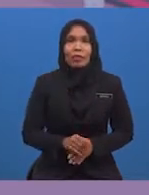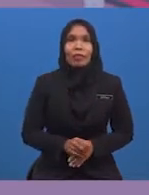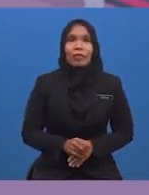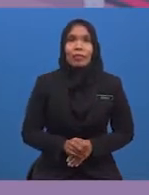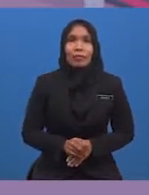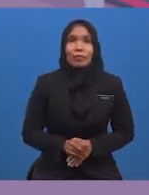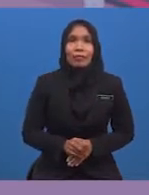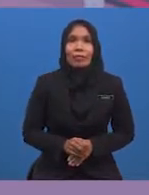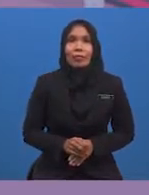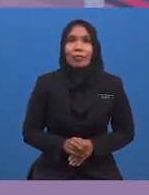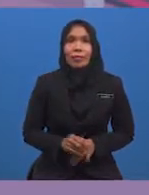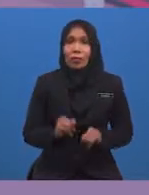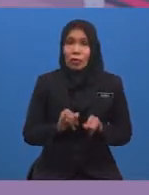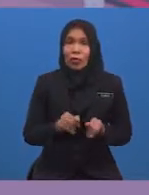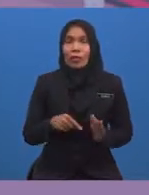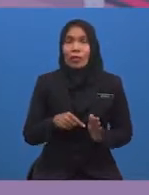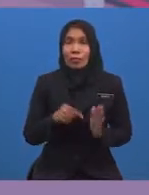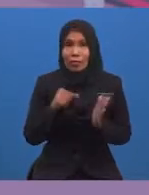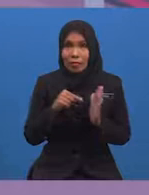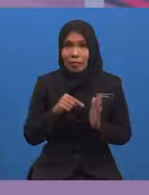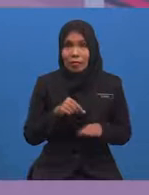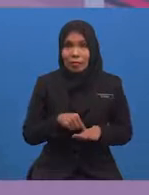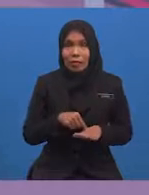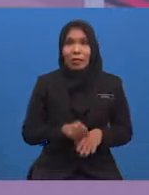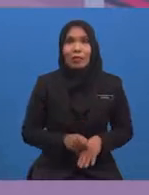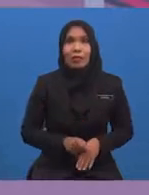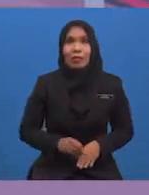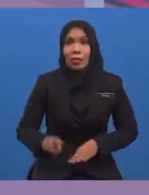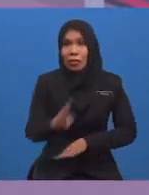tanah tinggi? Cuba murid-murid fikirkan sebentar.